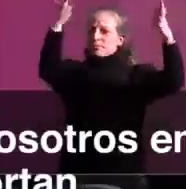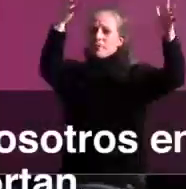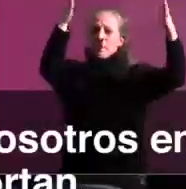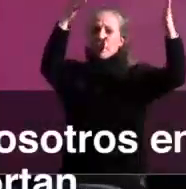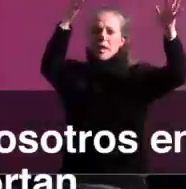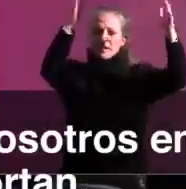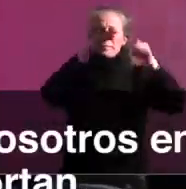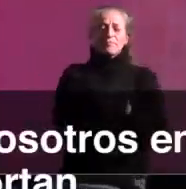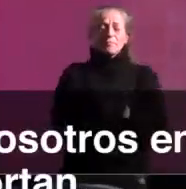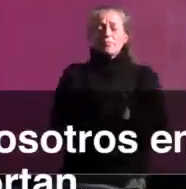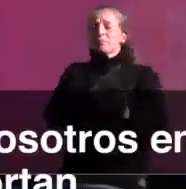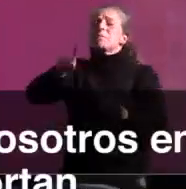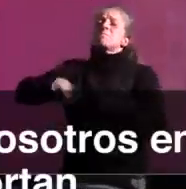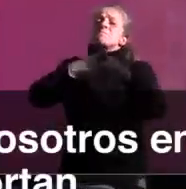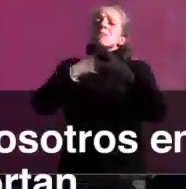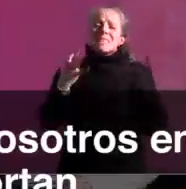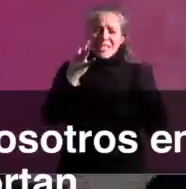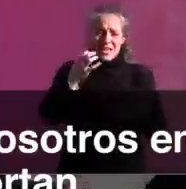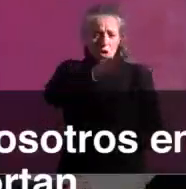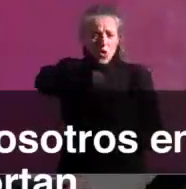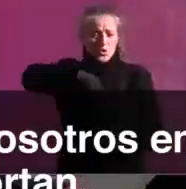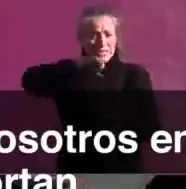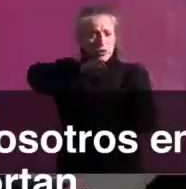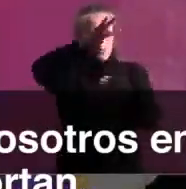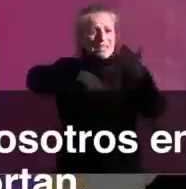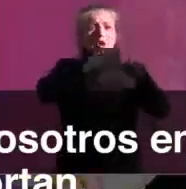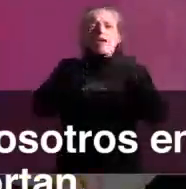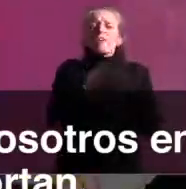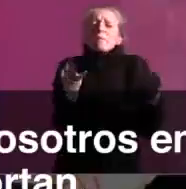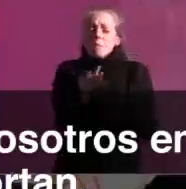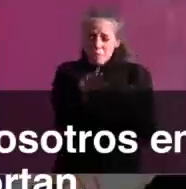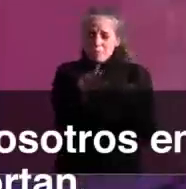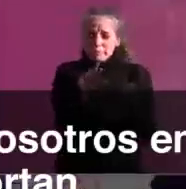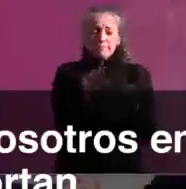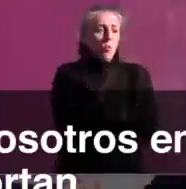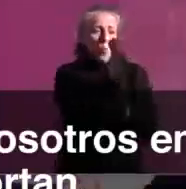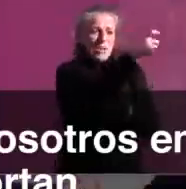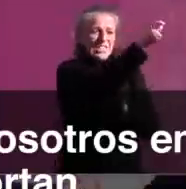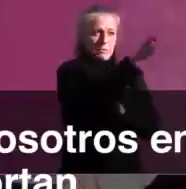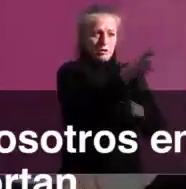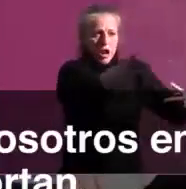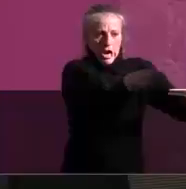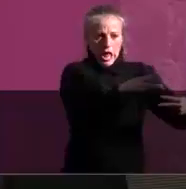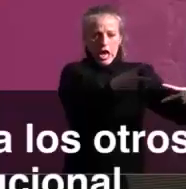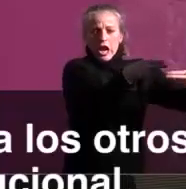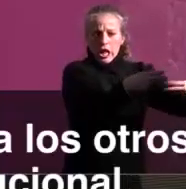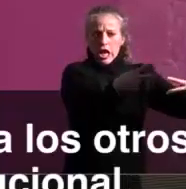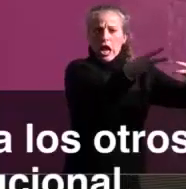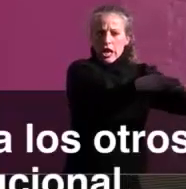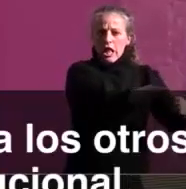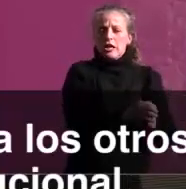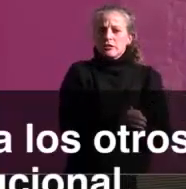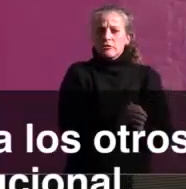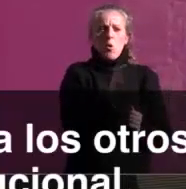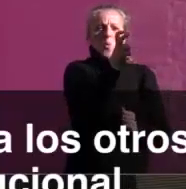I per dir-ne alguna més, què estem fent nosaltres a Barcelona? Mentre altres retallen i retallen, mentre